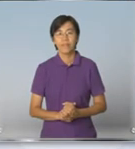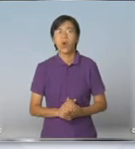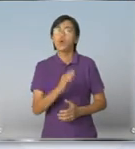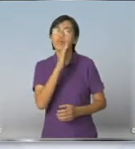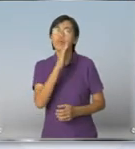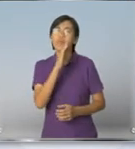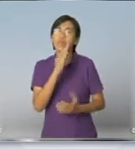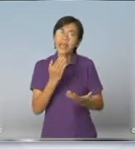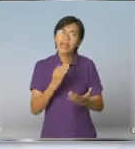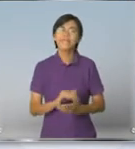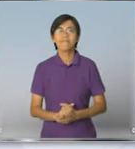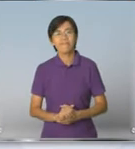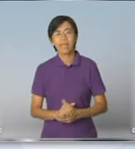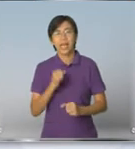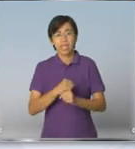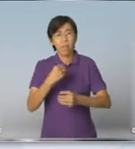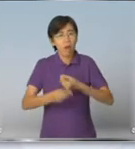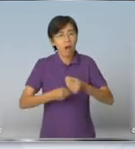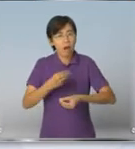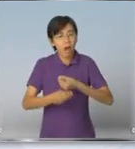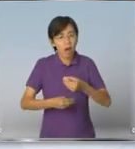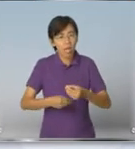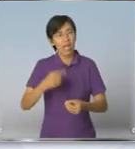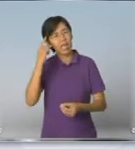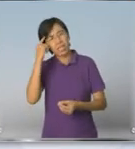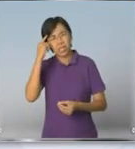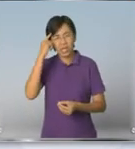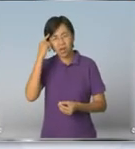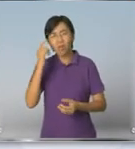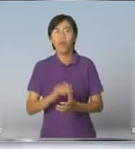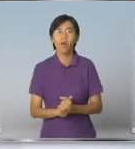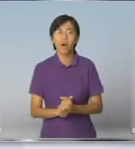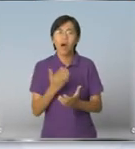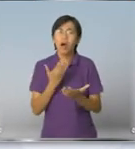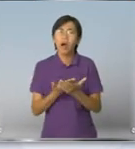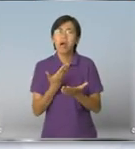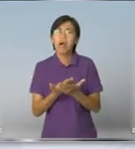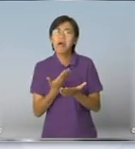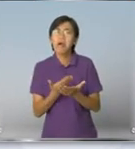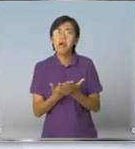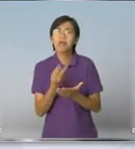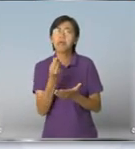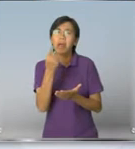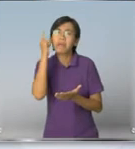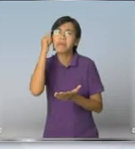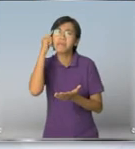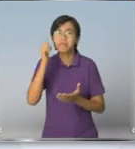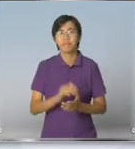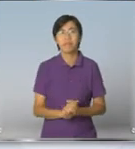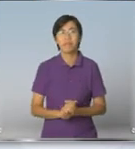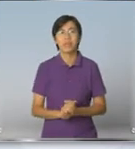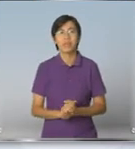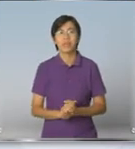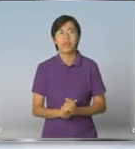ถ้าเกิดว่าทำขายอาจารย์ว่าเรามีวิธีการแบบคิดตั้งราคายังไงดีครับ